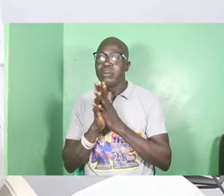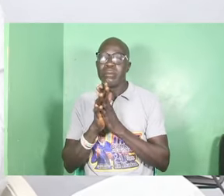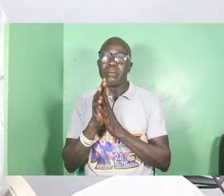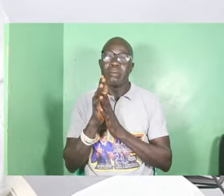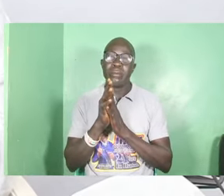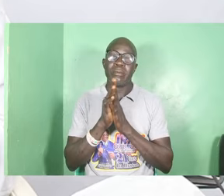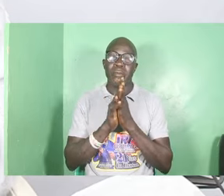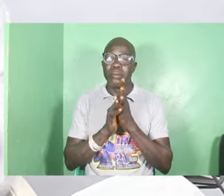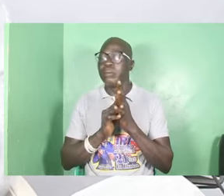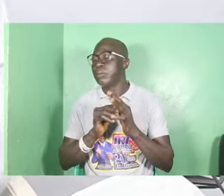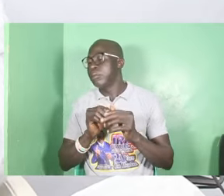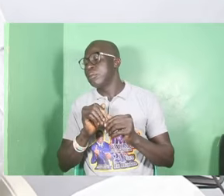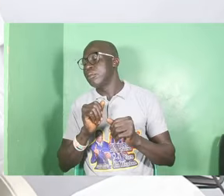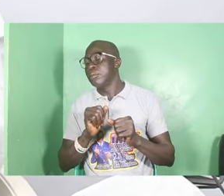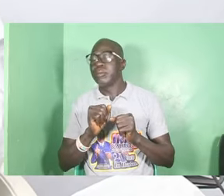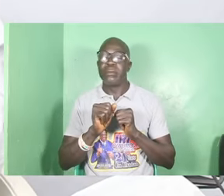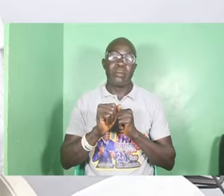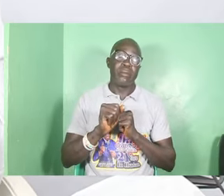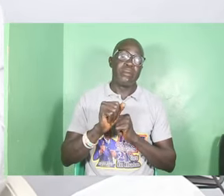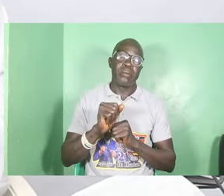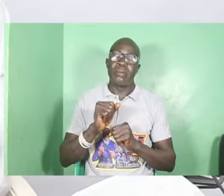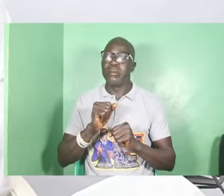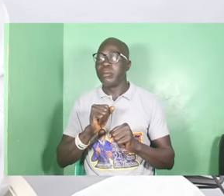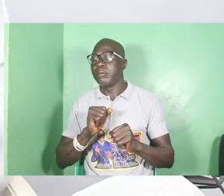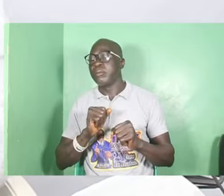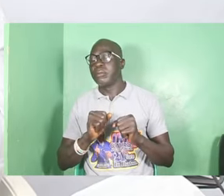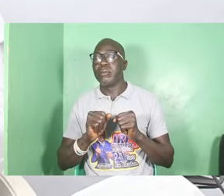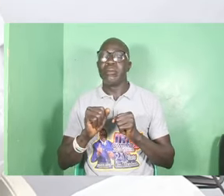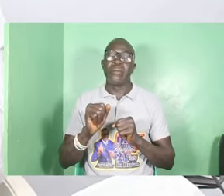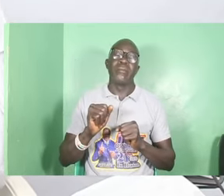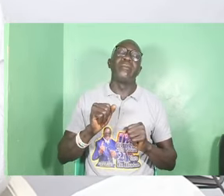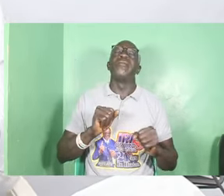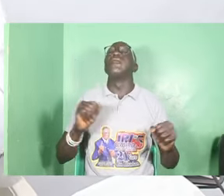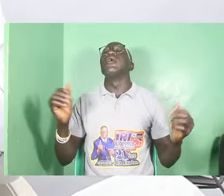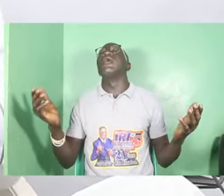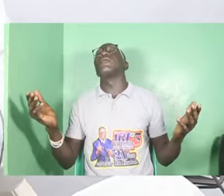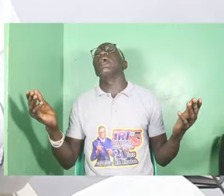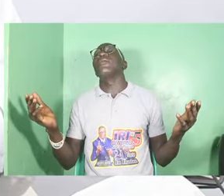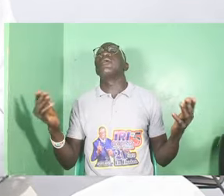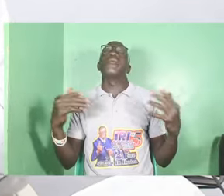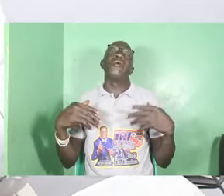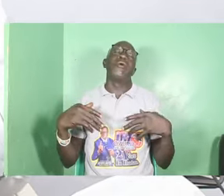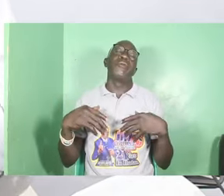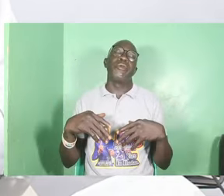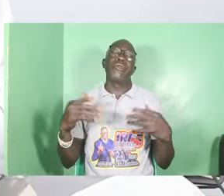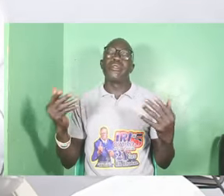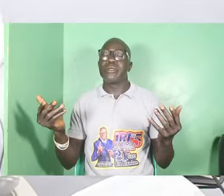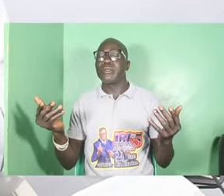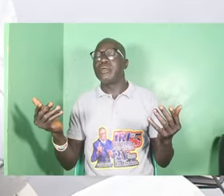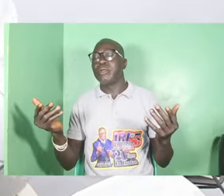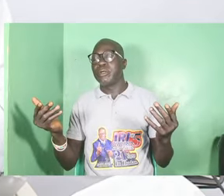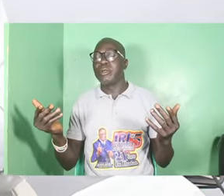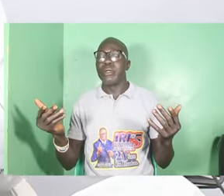mi se lore baba alanu mi e ma se o baba gbese ope mi ko mi o